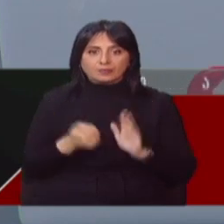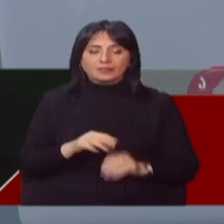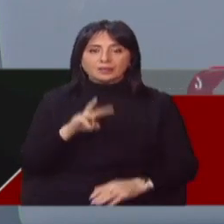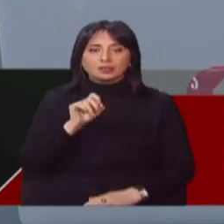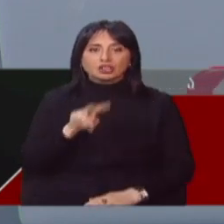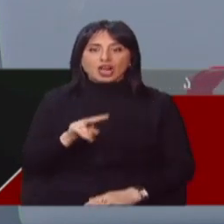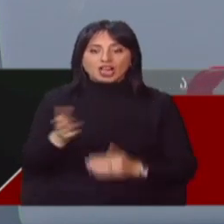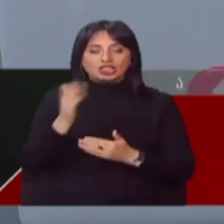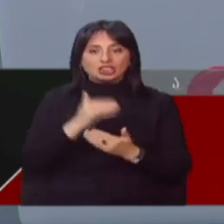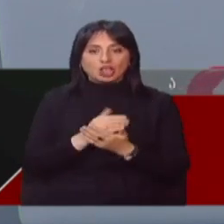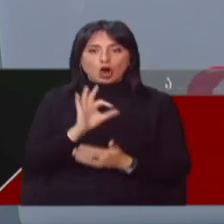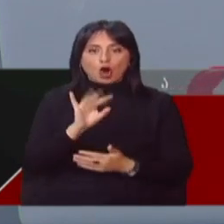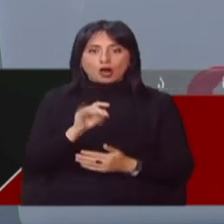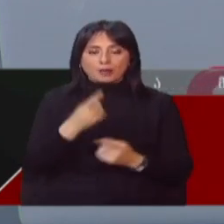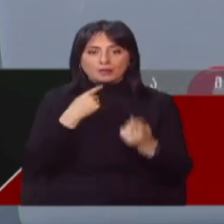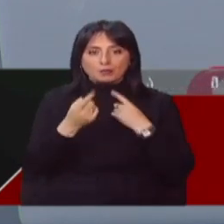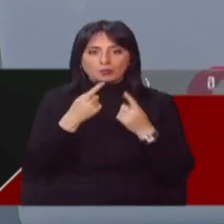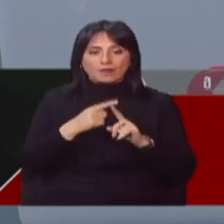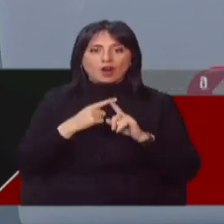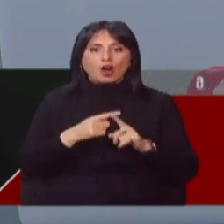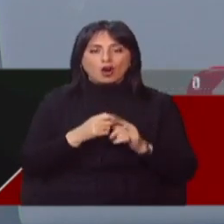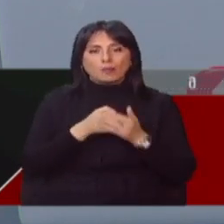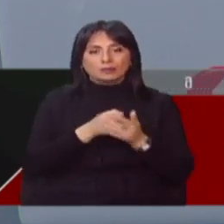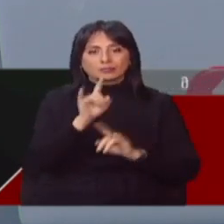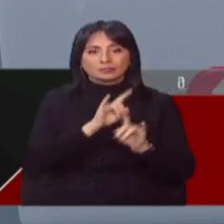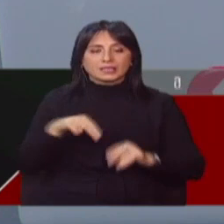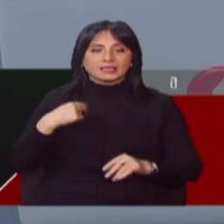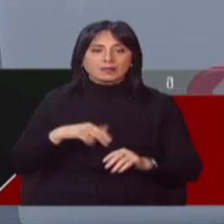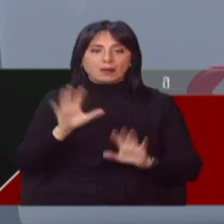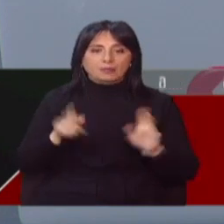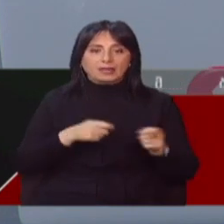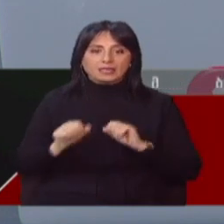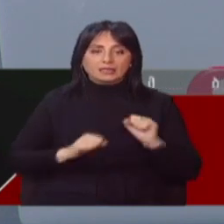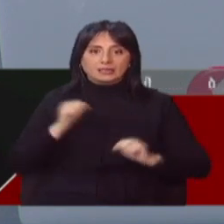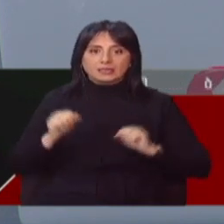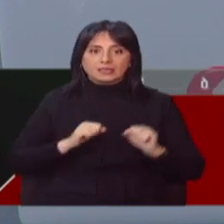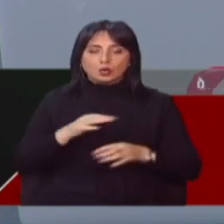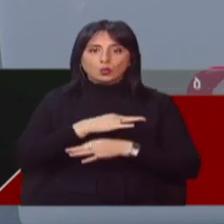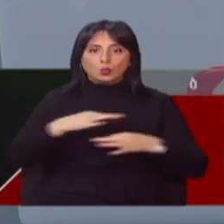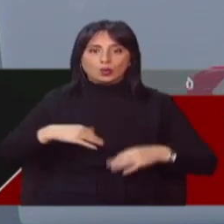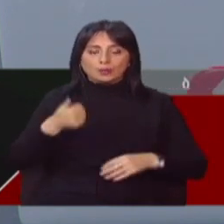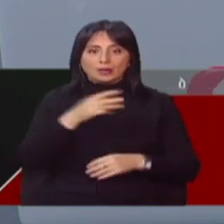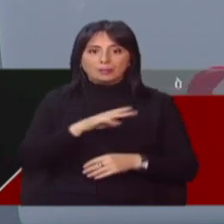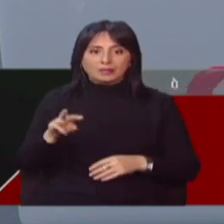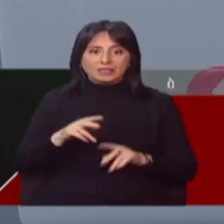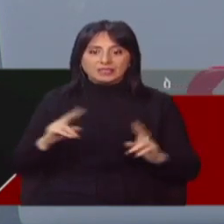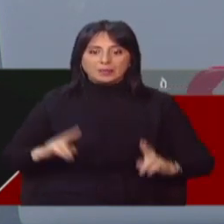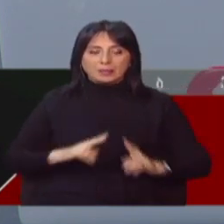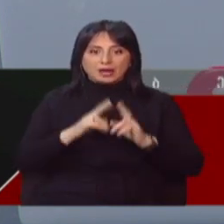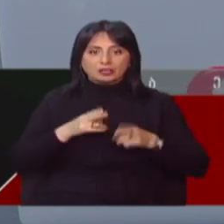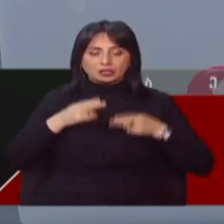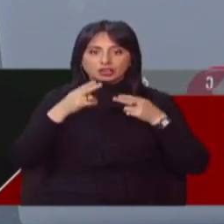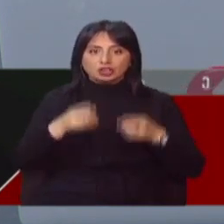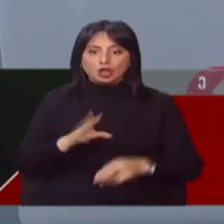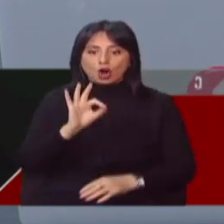შარლ მიშელის შემდეგ ორბანთან მოლაპარაკებები და კომპრომისის მიღწევა საფრანგეთის პრეზიდენტმა სცადა. უნგრეთის პრემიერ-მინისტრი პარიზში ჩავიდა.